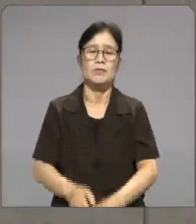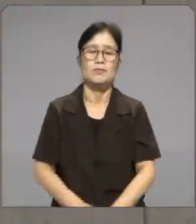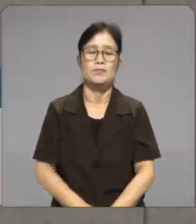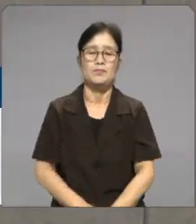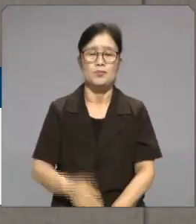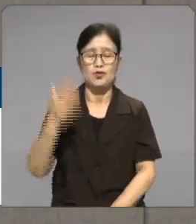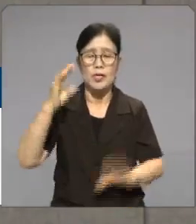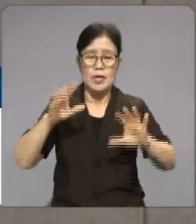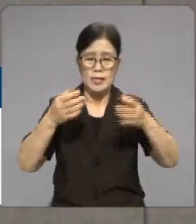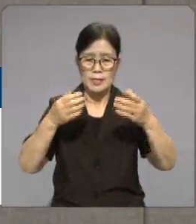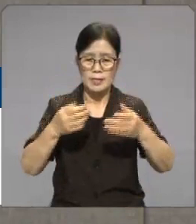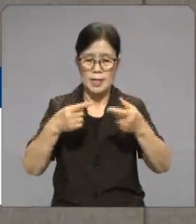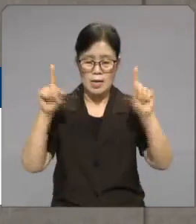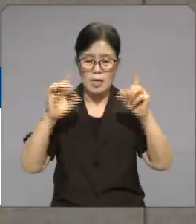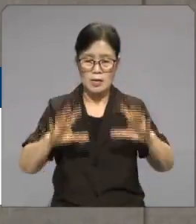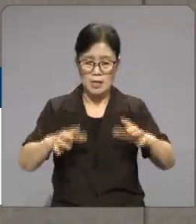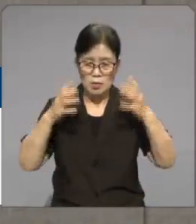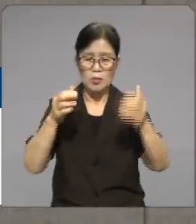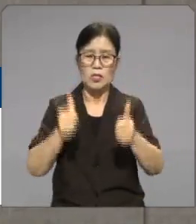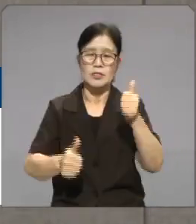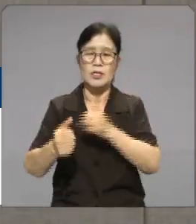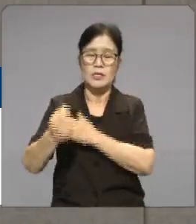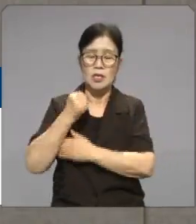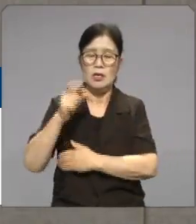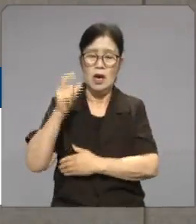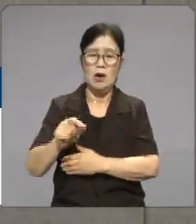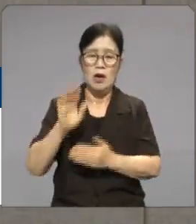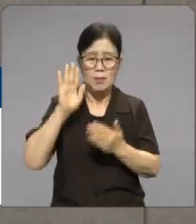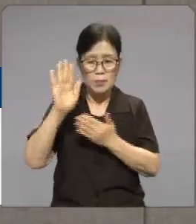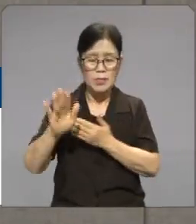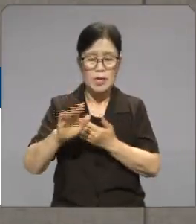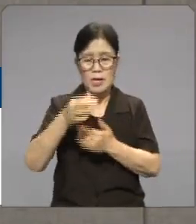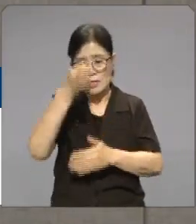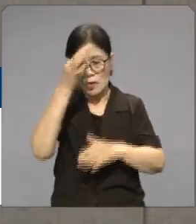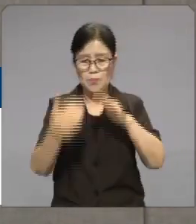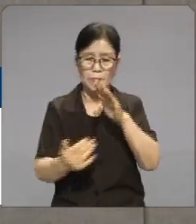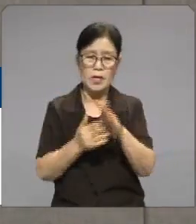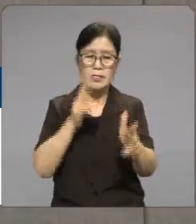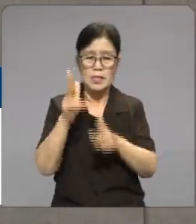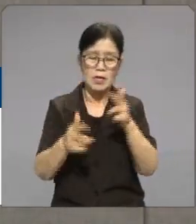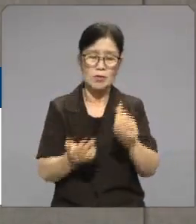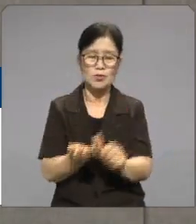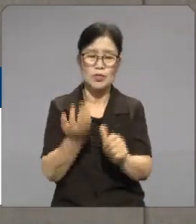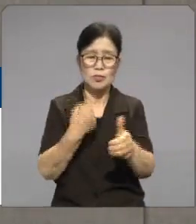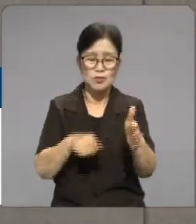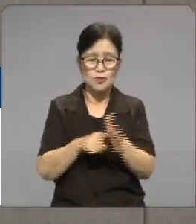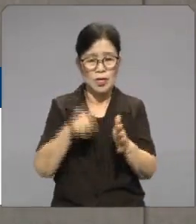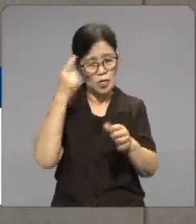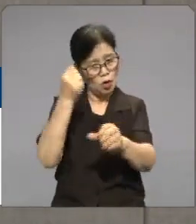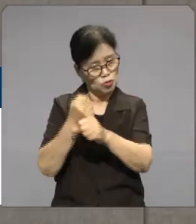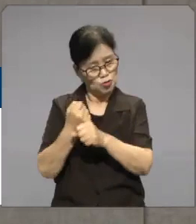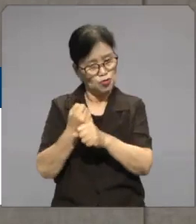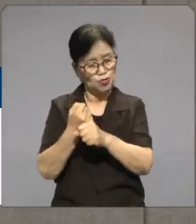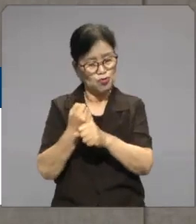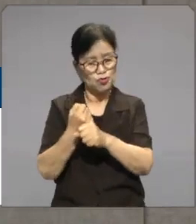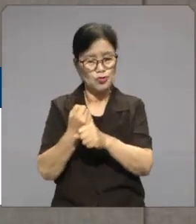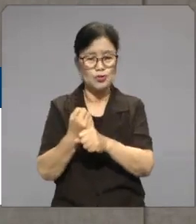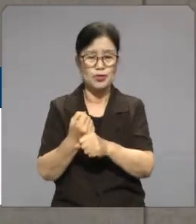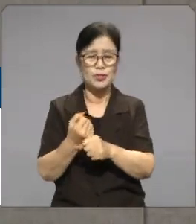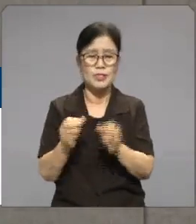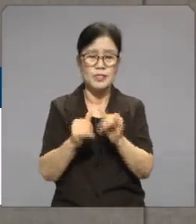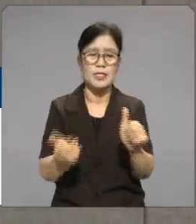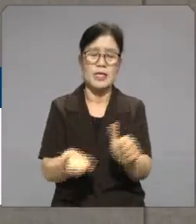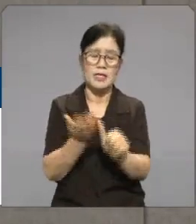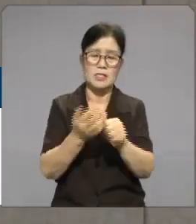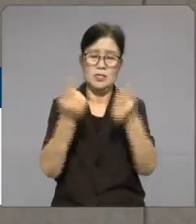우리나라 대학의 글로벌 경쟁력 강화와 우리나라 미래 먹거리인 첨단 산업 육성을 위한 R&D, 인재 양성,